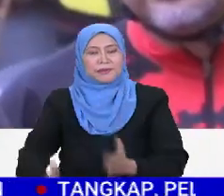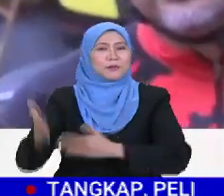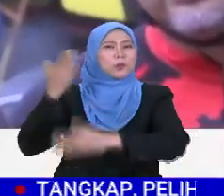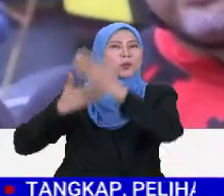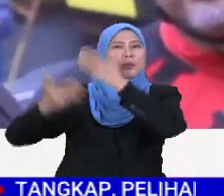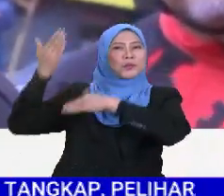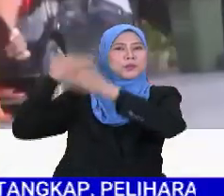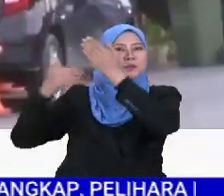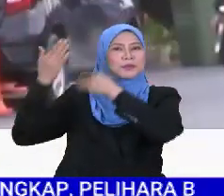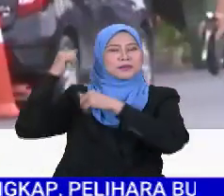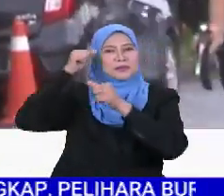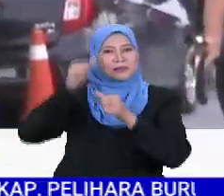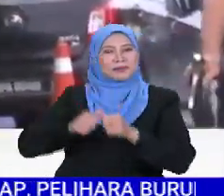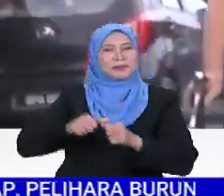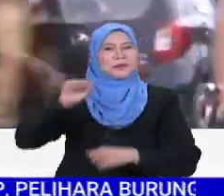ya, pemimpin